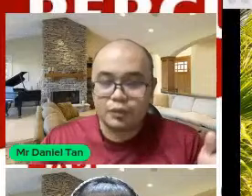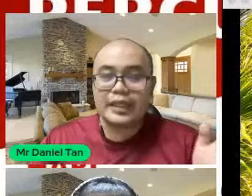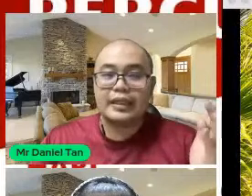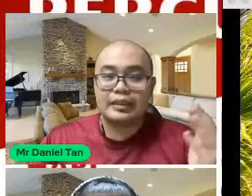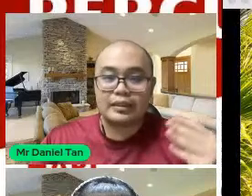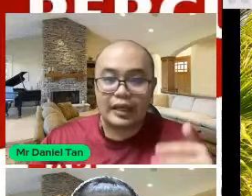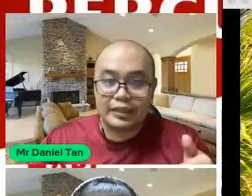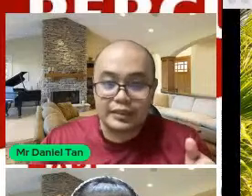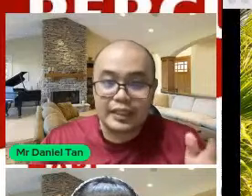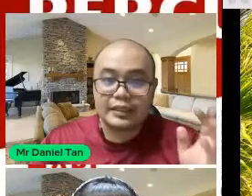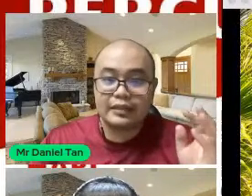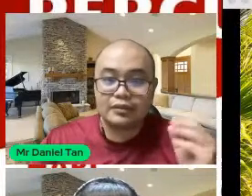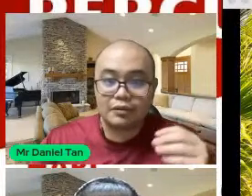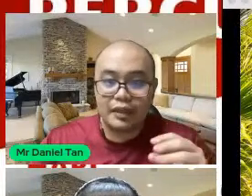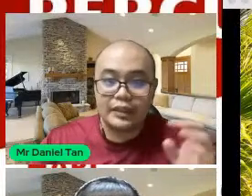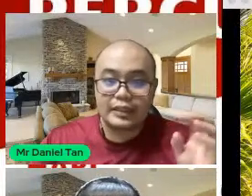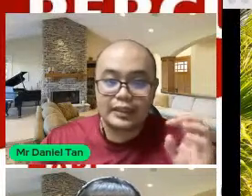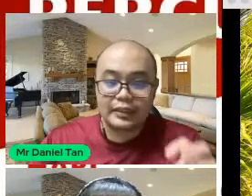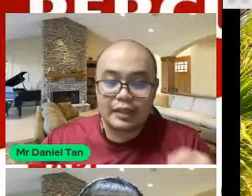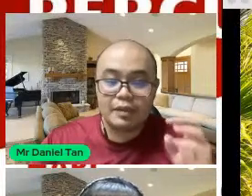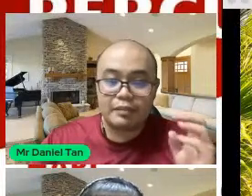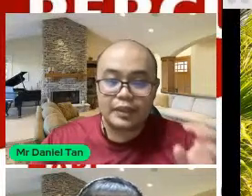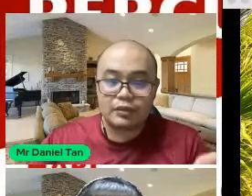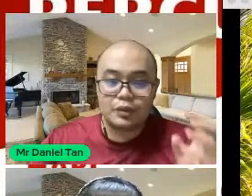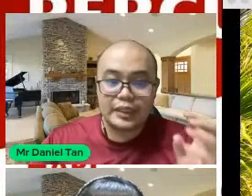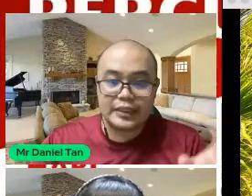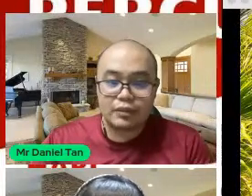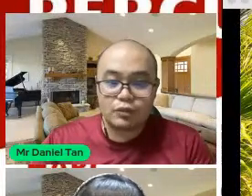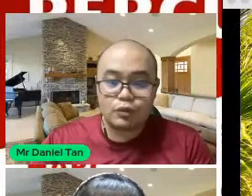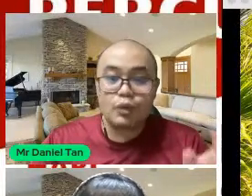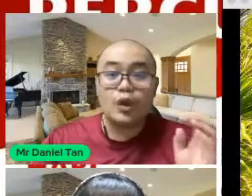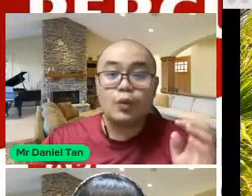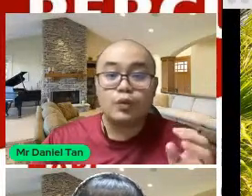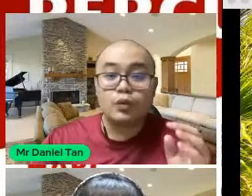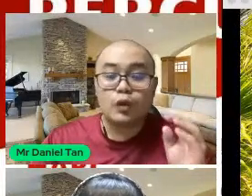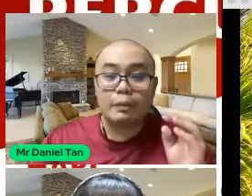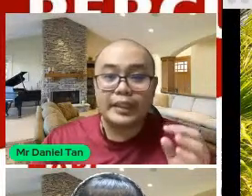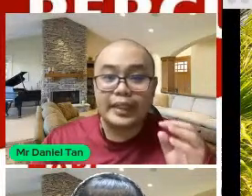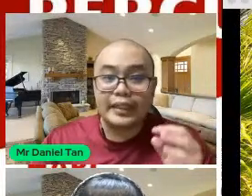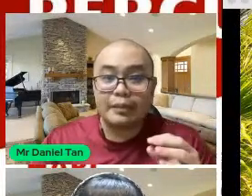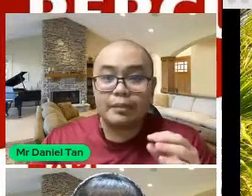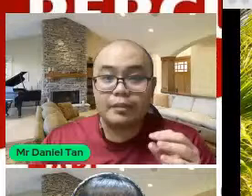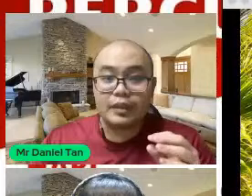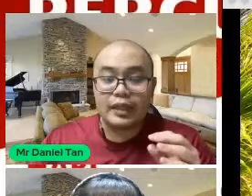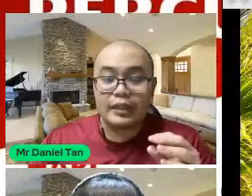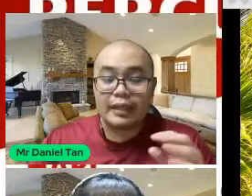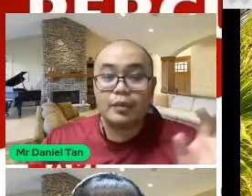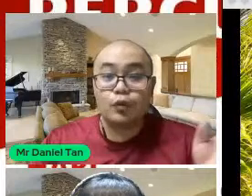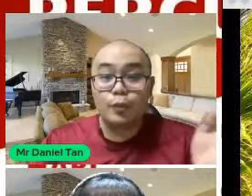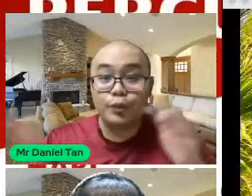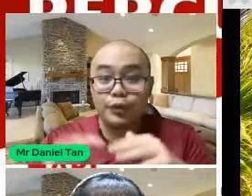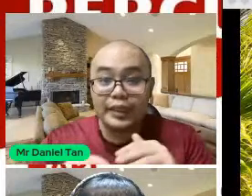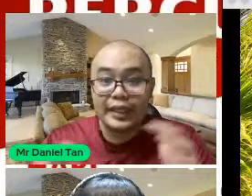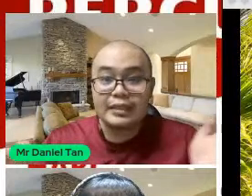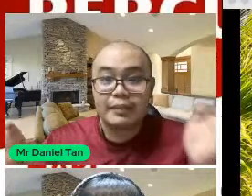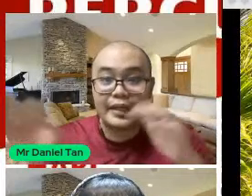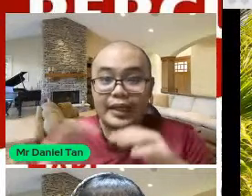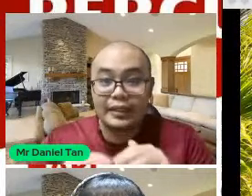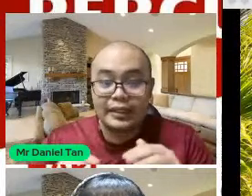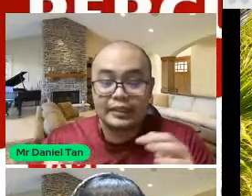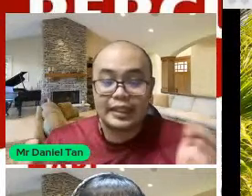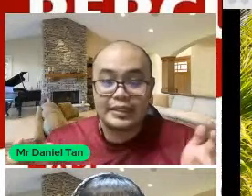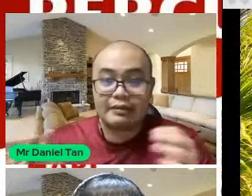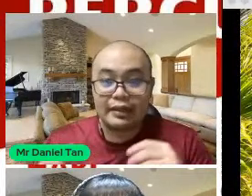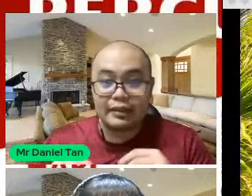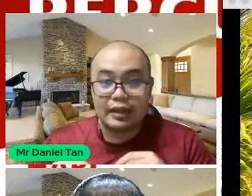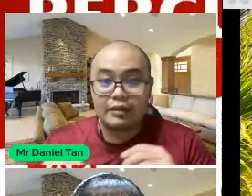sudah berlalu dan akhirnya ada seorang yang datang Membantu Gajah itu untuk menanam dan menguburkan